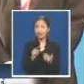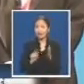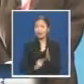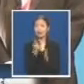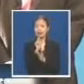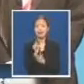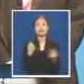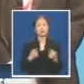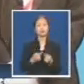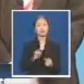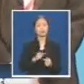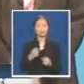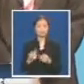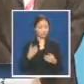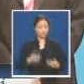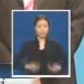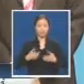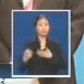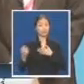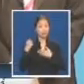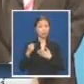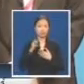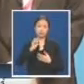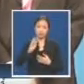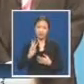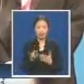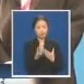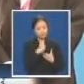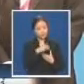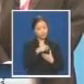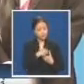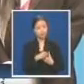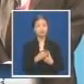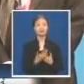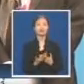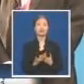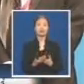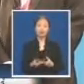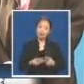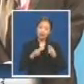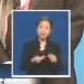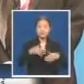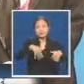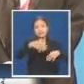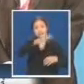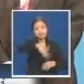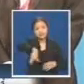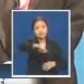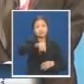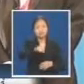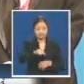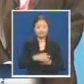ลักประกันความมั่นคงและสวัสดิการให้กับพี่น้องประชาชนแล้วเนี่ยสิ่งสำคั